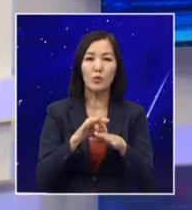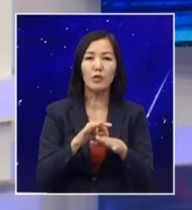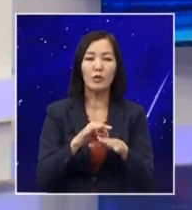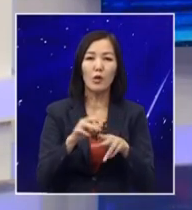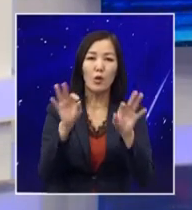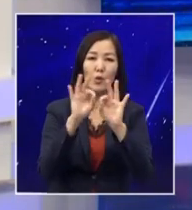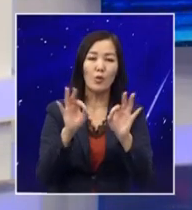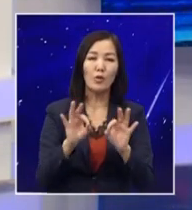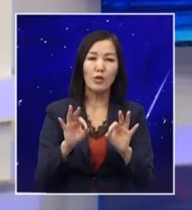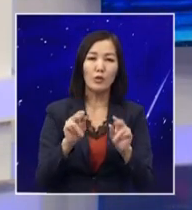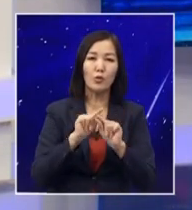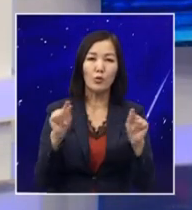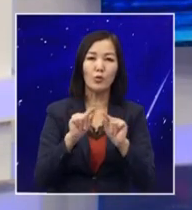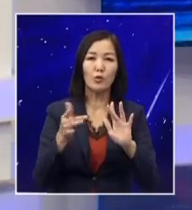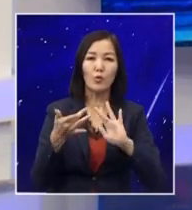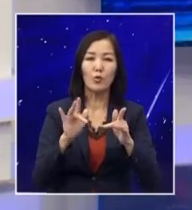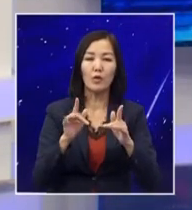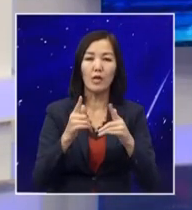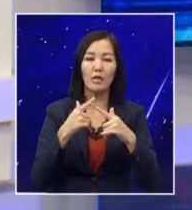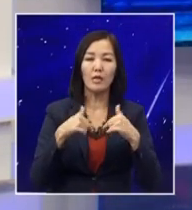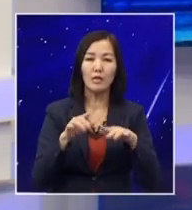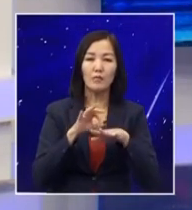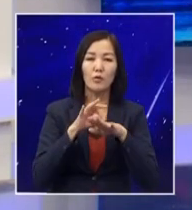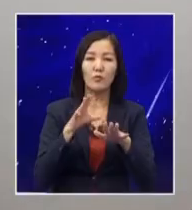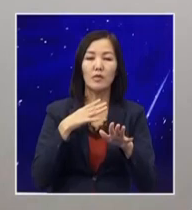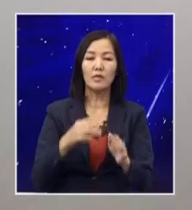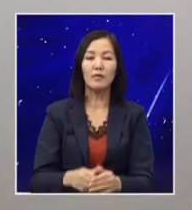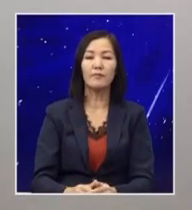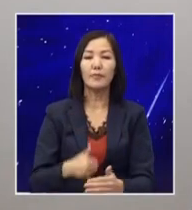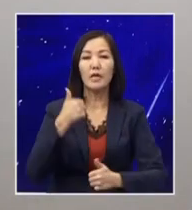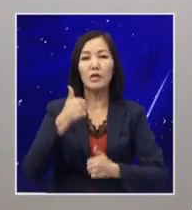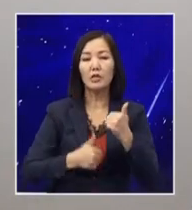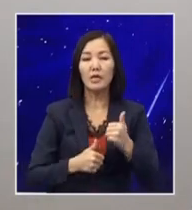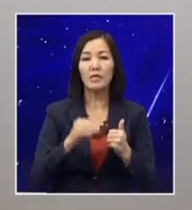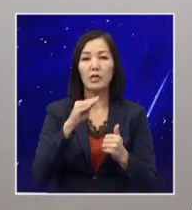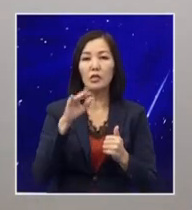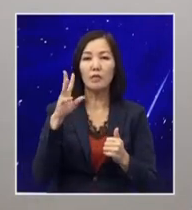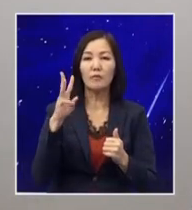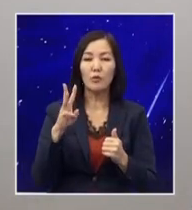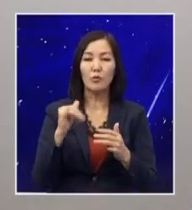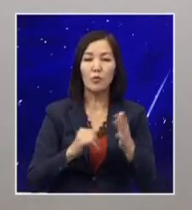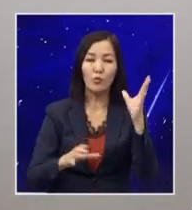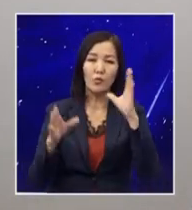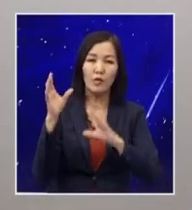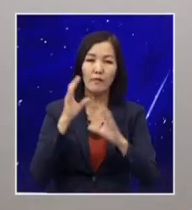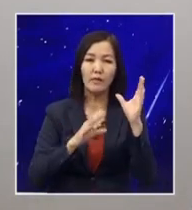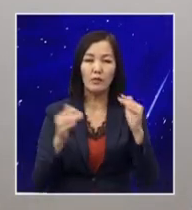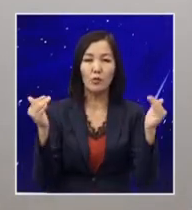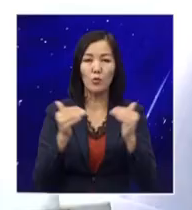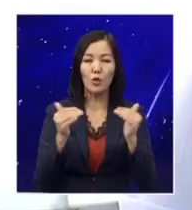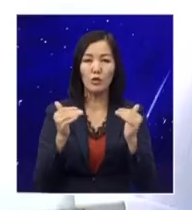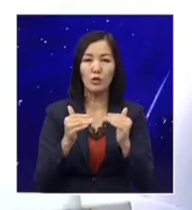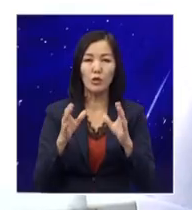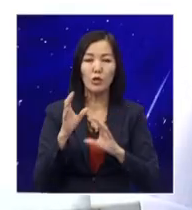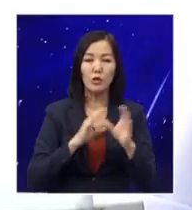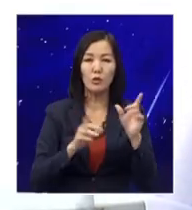ұлықтаған спорттық шара онлайн режимде ұйымдастырылды. Жарысқа Әлия Шансыгыров атындағы Жетісу университеті мен колледжінен